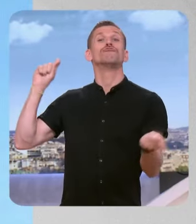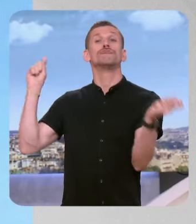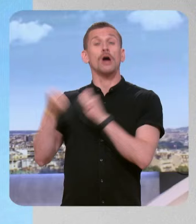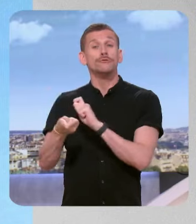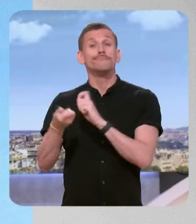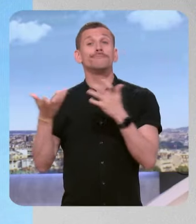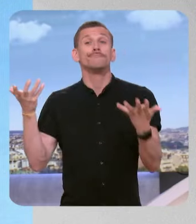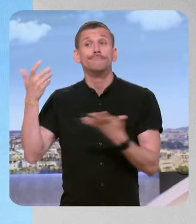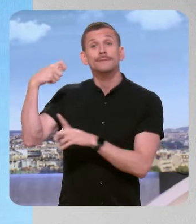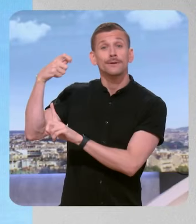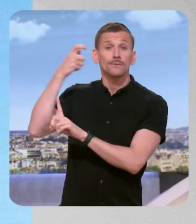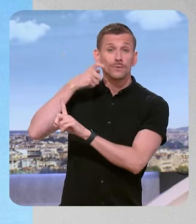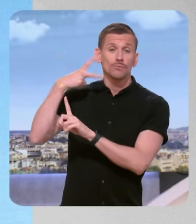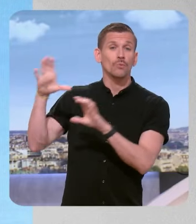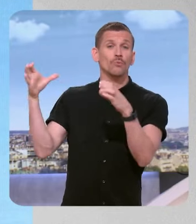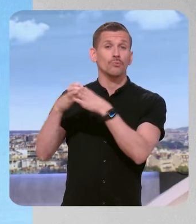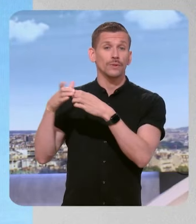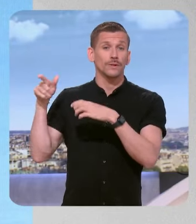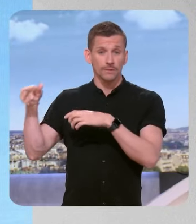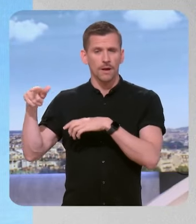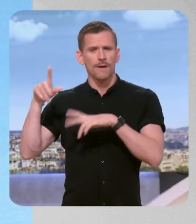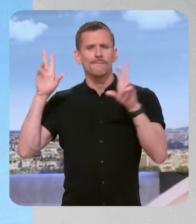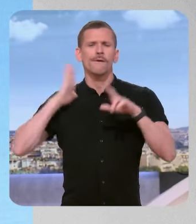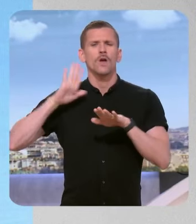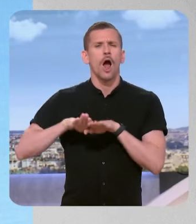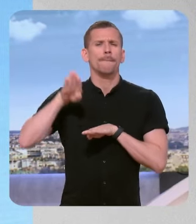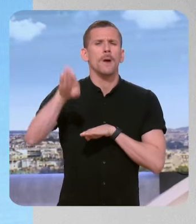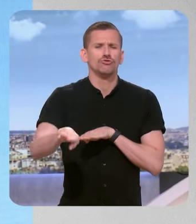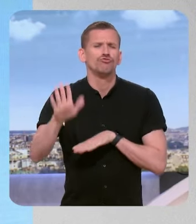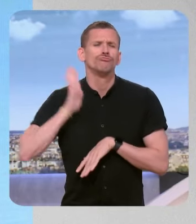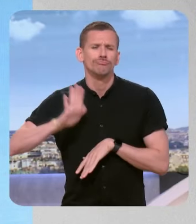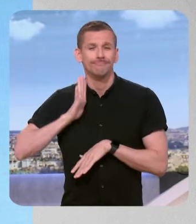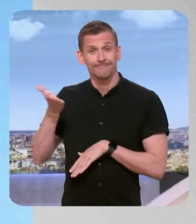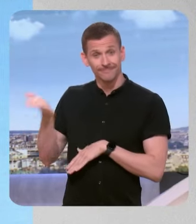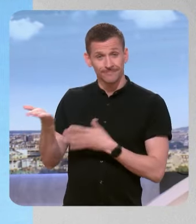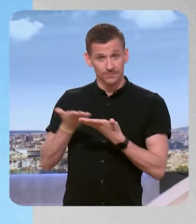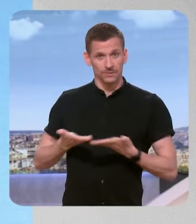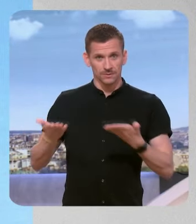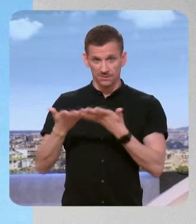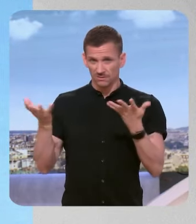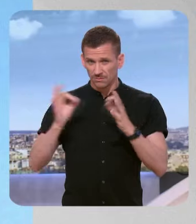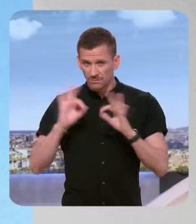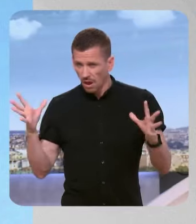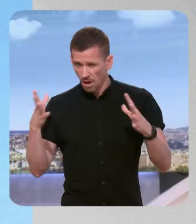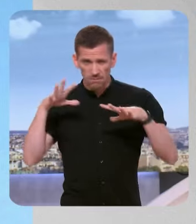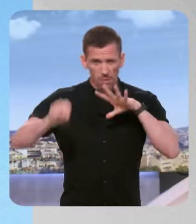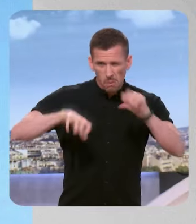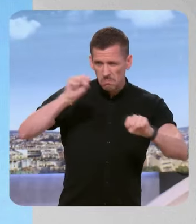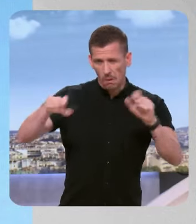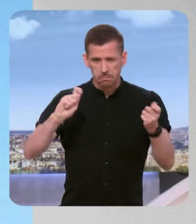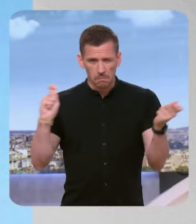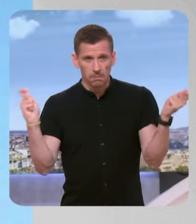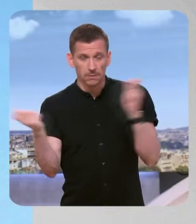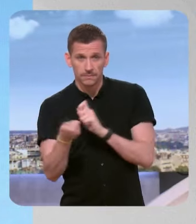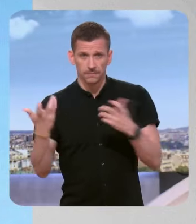avec son parti politique en marche qui était un parti politique 2.0 c'est-à-dire qu' n'avait aucune implantation territoriale ni maire ni